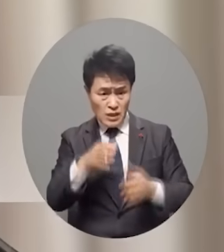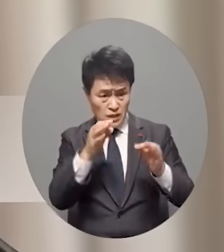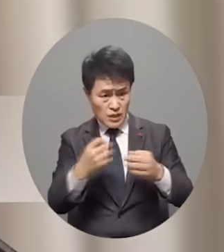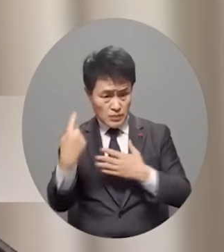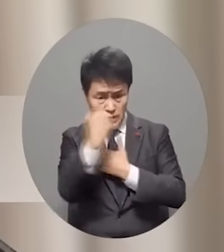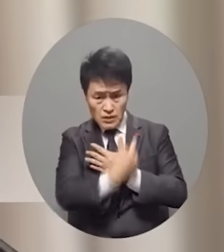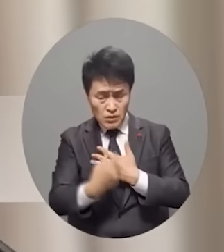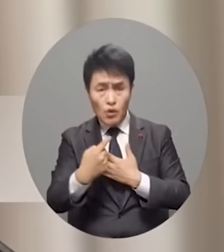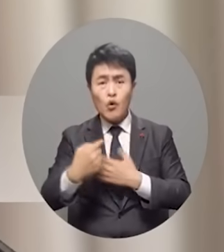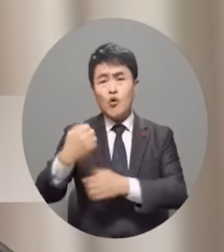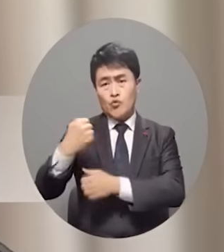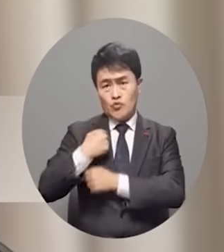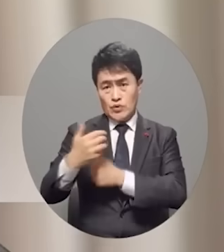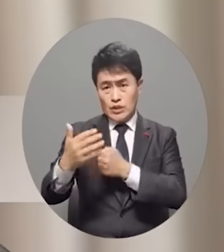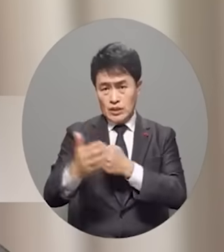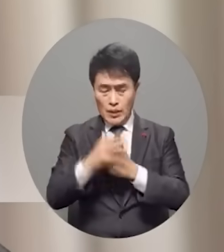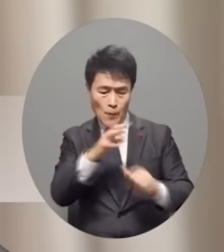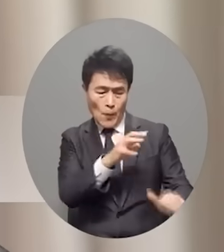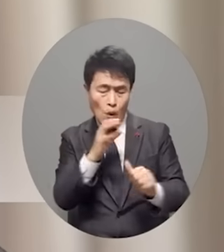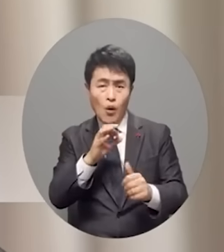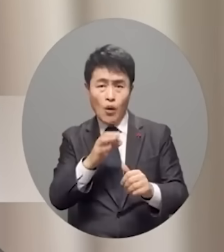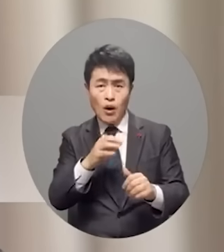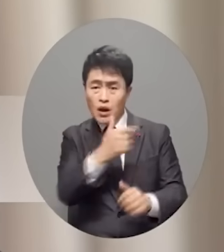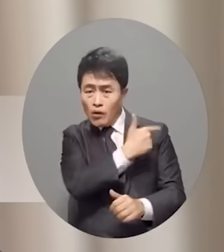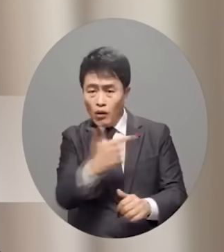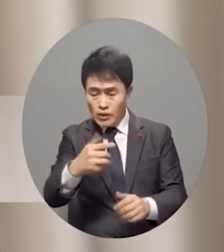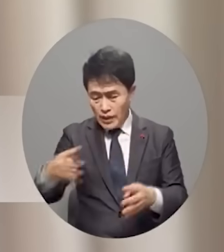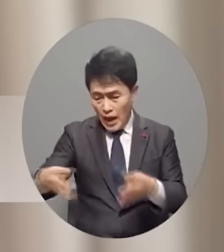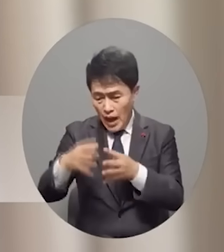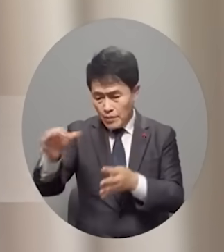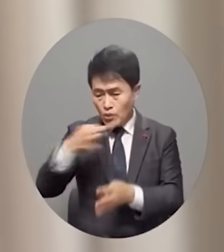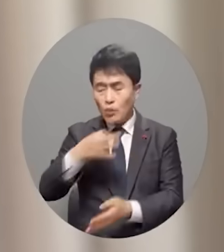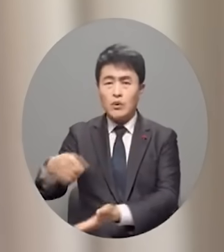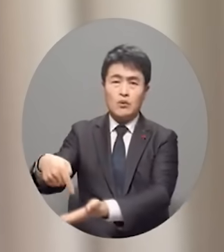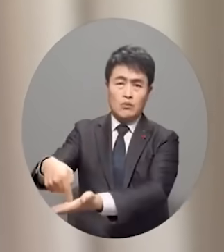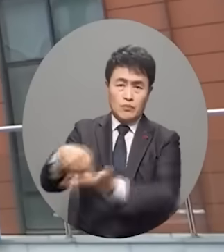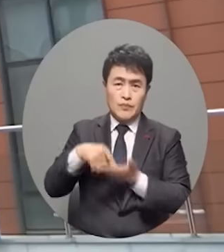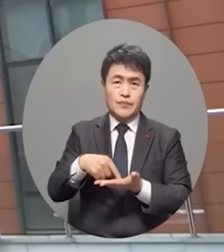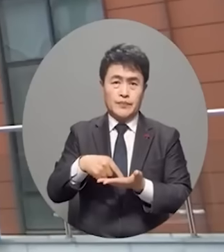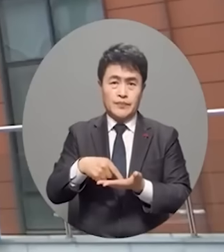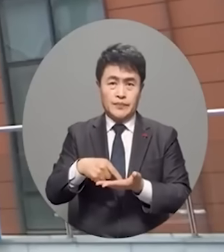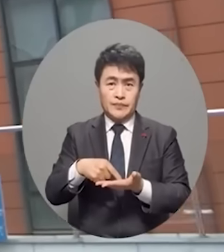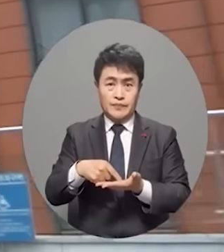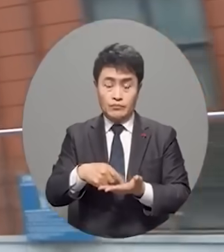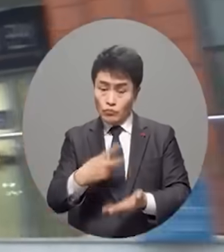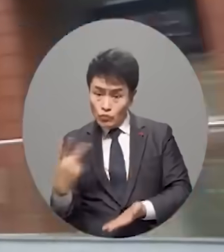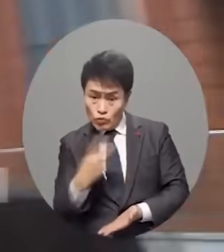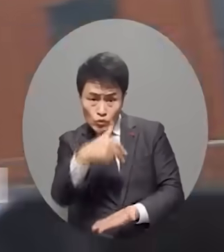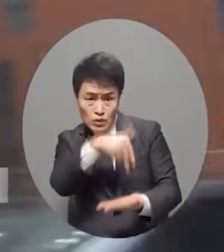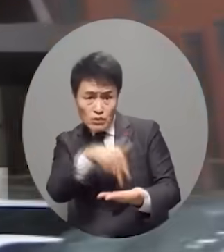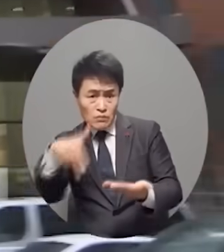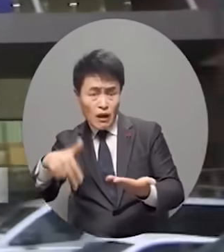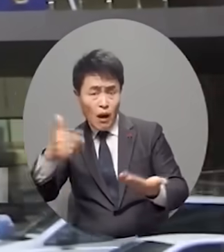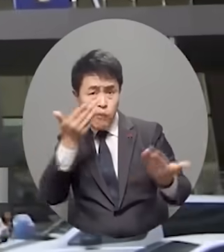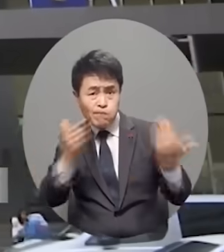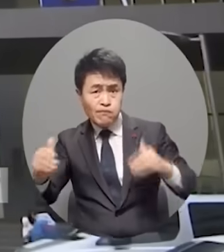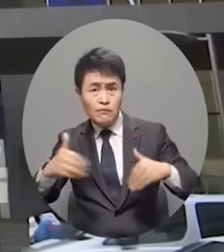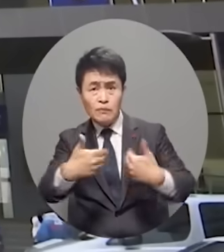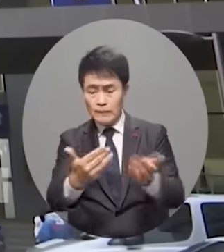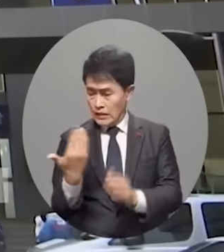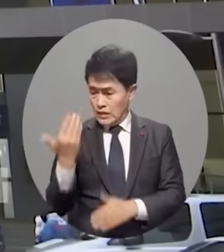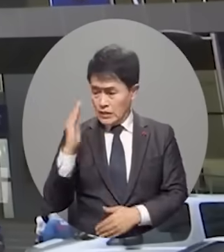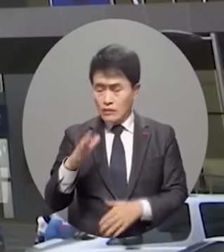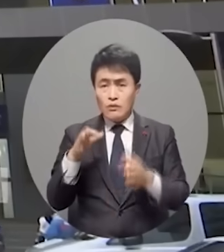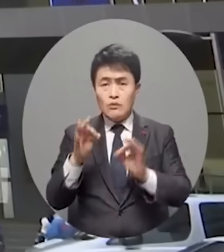신분이 당시 군인이었던 점을 이용해 거액의 합의금을 요구했다는 겁니다. 양측 입장이 엇갈리는 가운데 최근